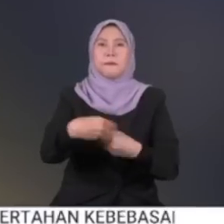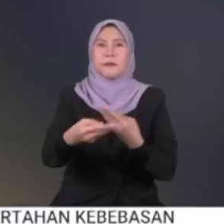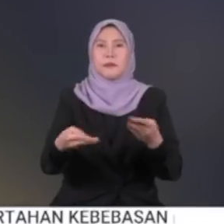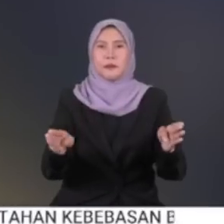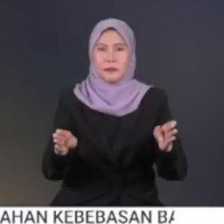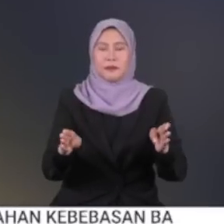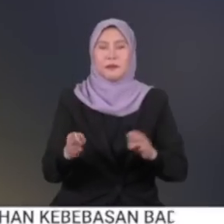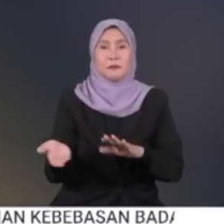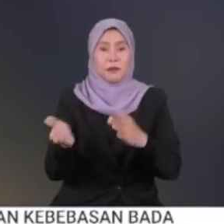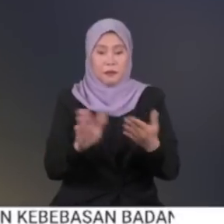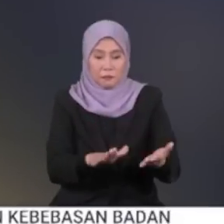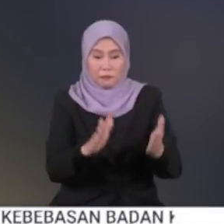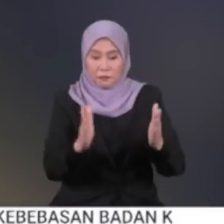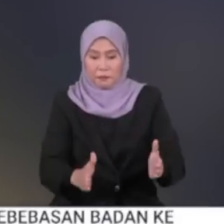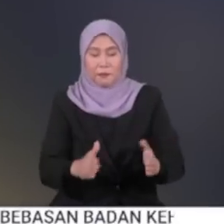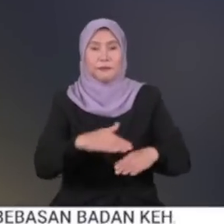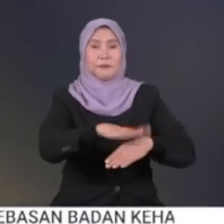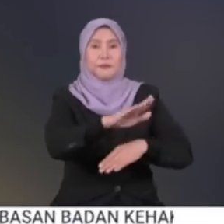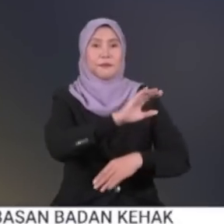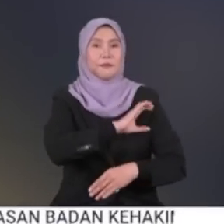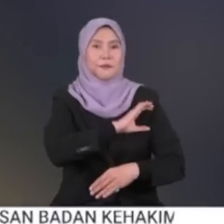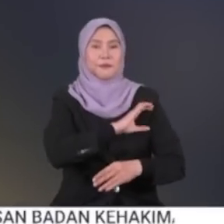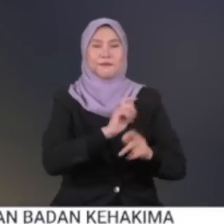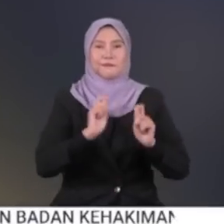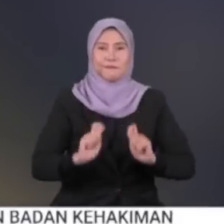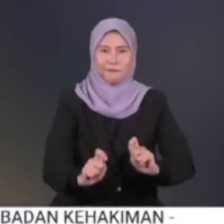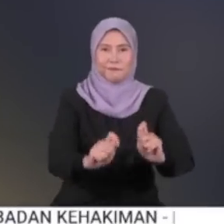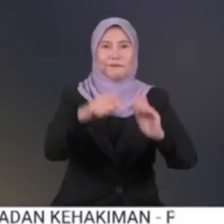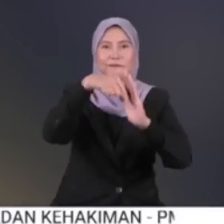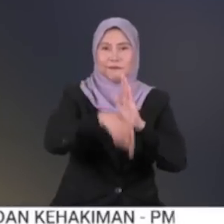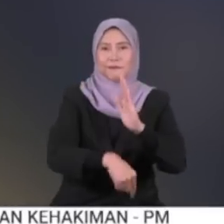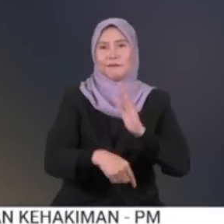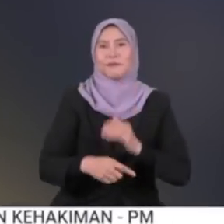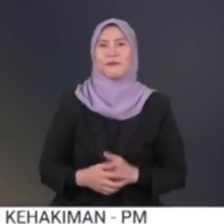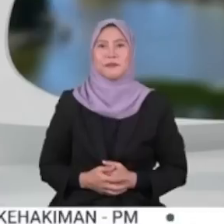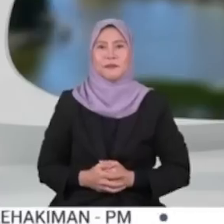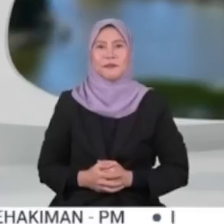tersebut. Mayat telah diserah kepada pihak polis untuk tindakan lanjut.